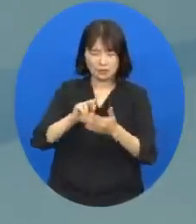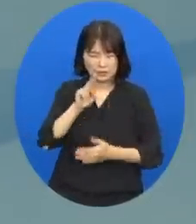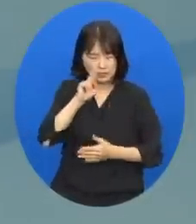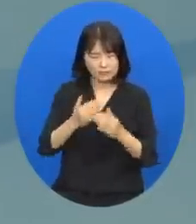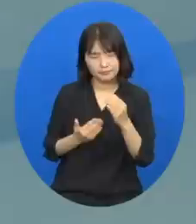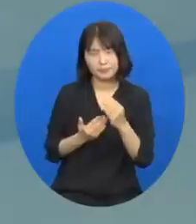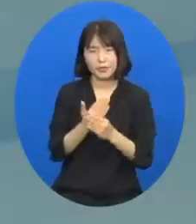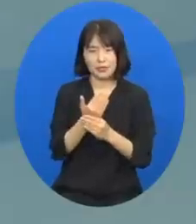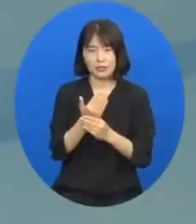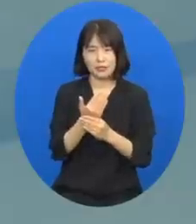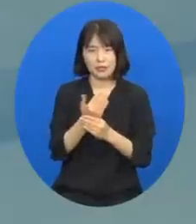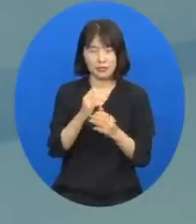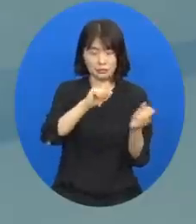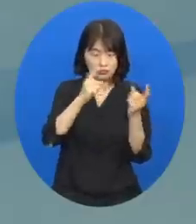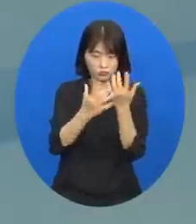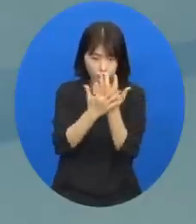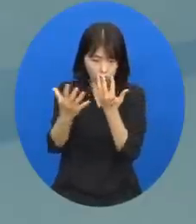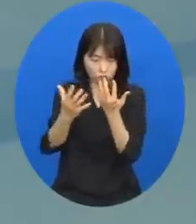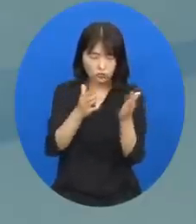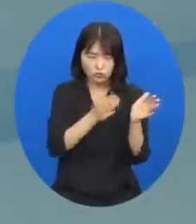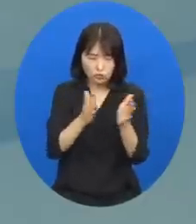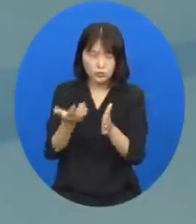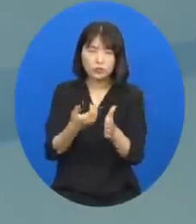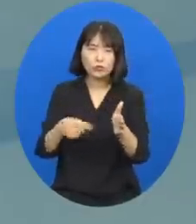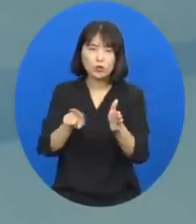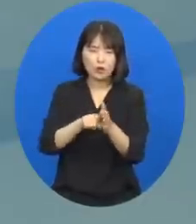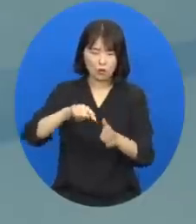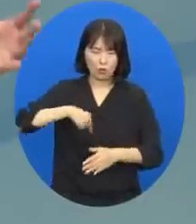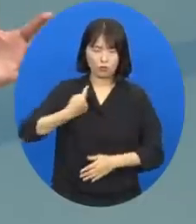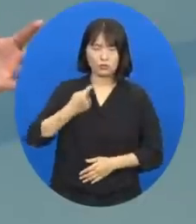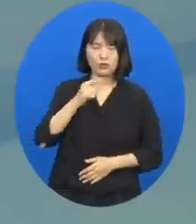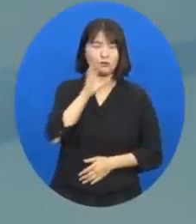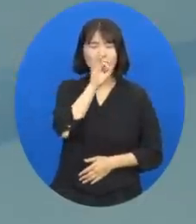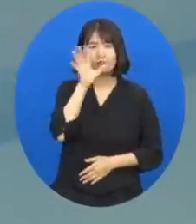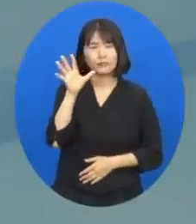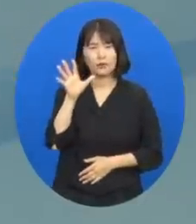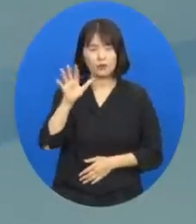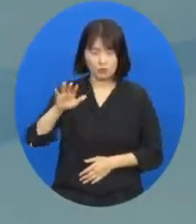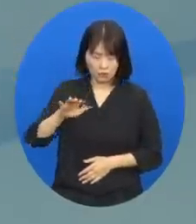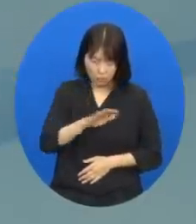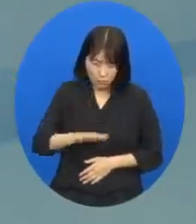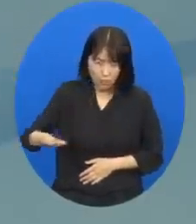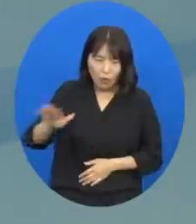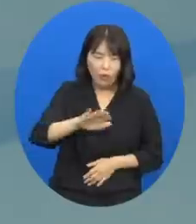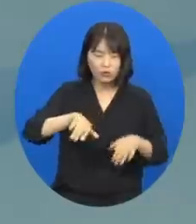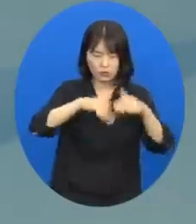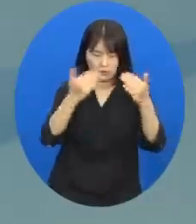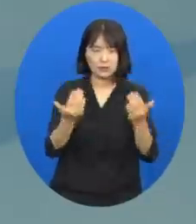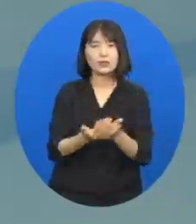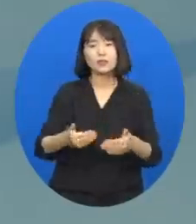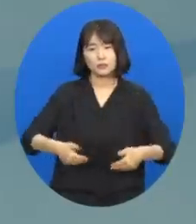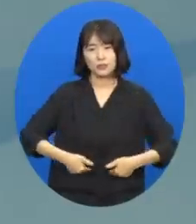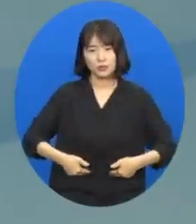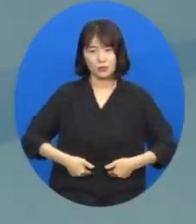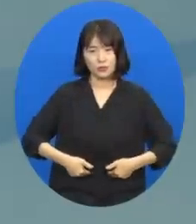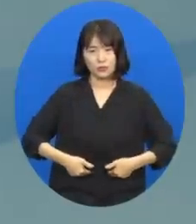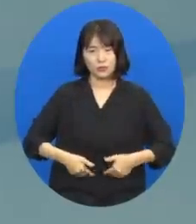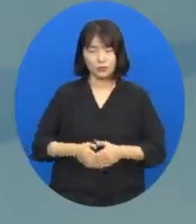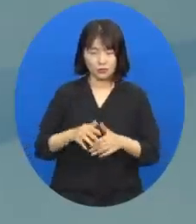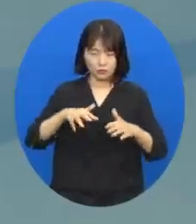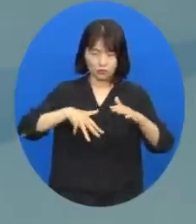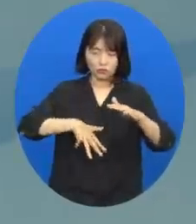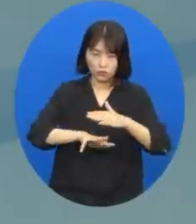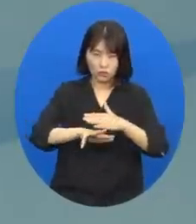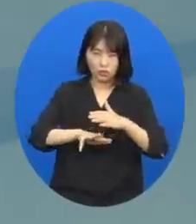준비하기 위해서는 요 결코 혼자 할 수 없습니다 우리 모두가 다 필요한 거예요 저렇게 3 15장에 보면 하나님이 모세에게